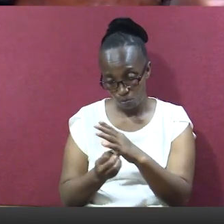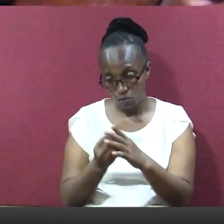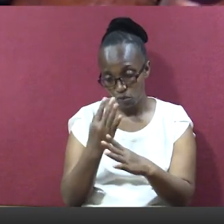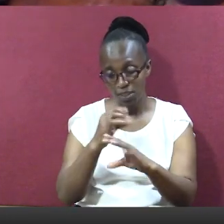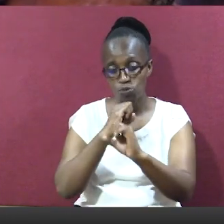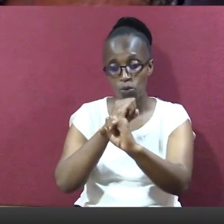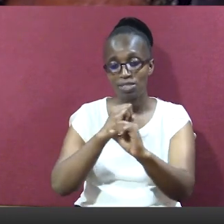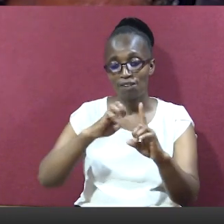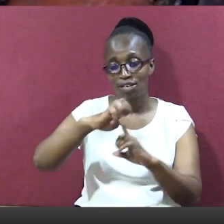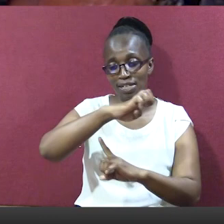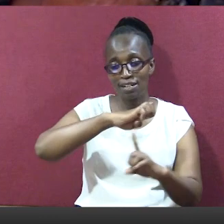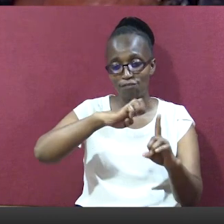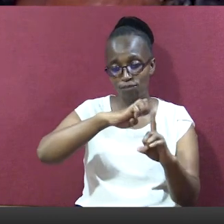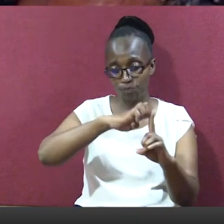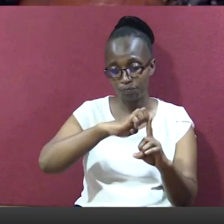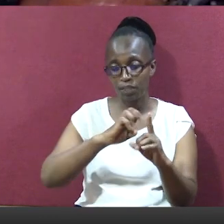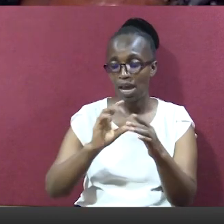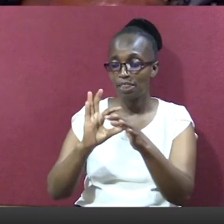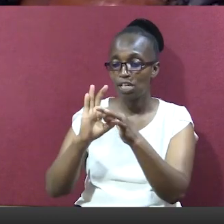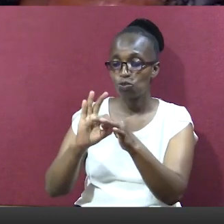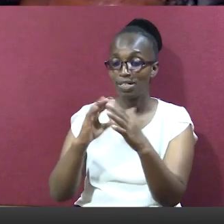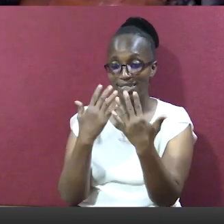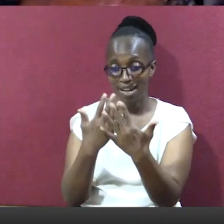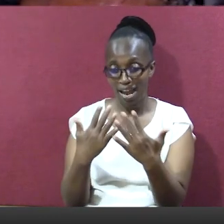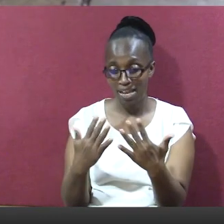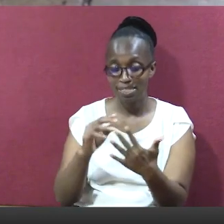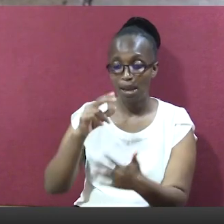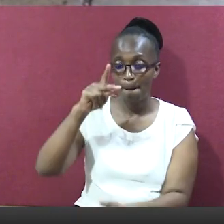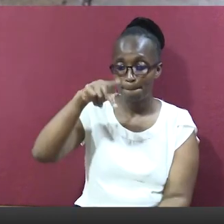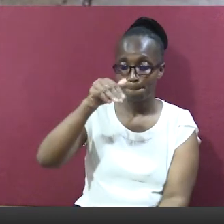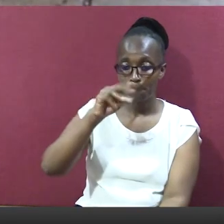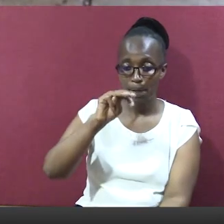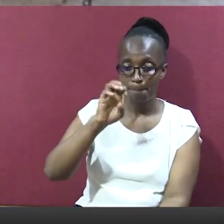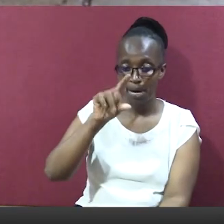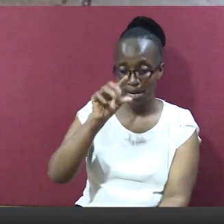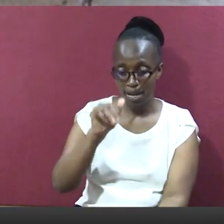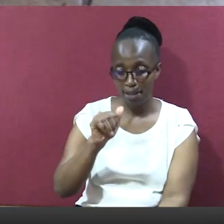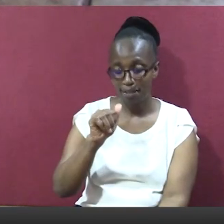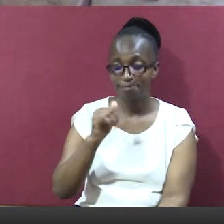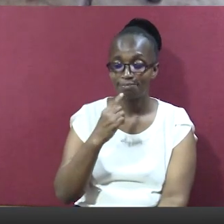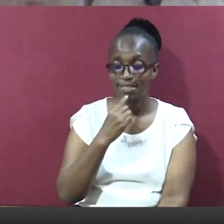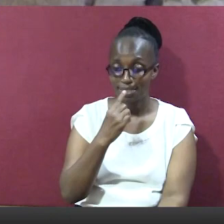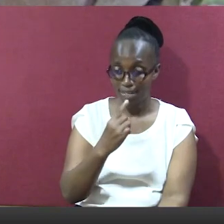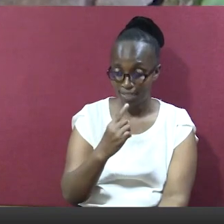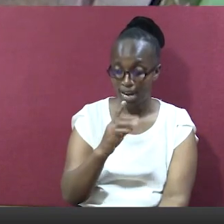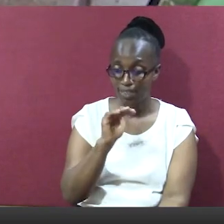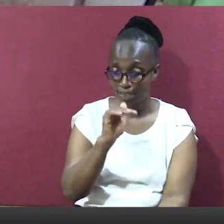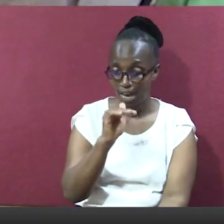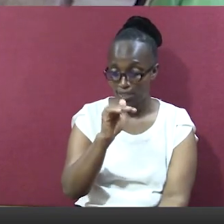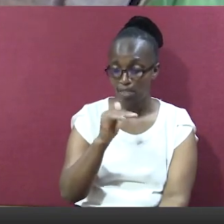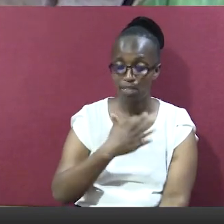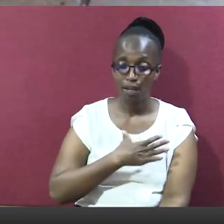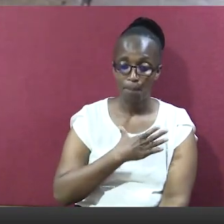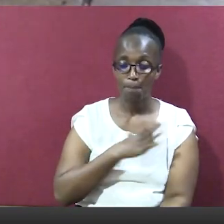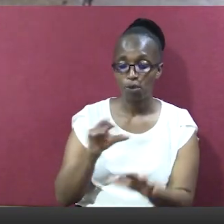ambayo inaweza ikapandwa kama njia ya kuhifadhi mazingira. Afisa wa shirika la Join and Green Life Pamela